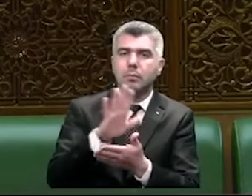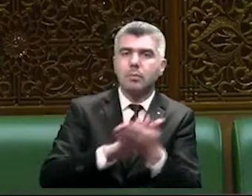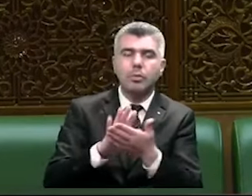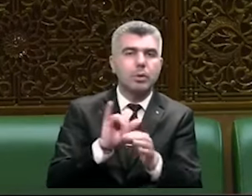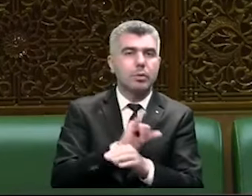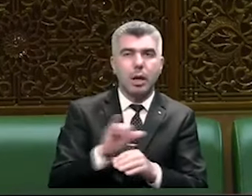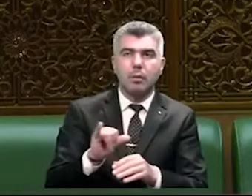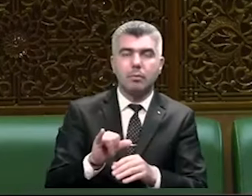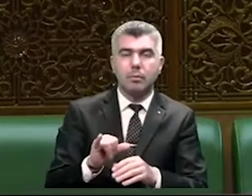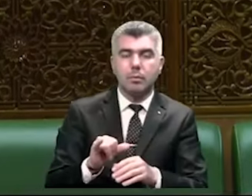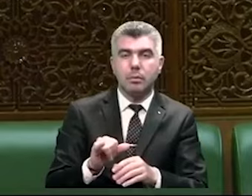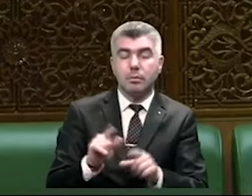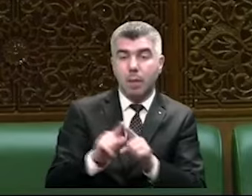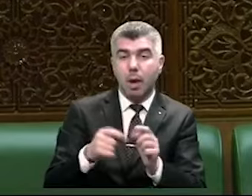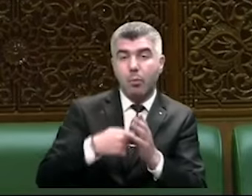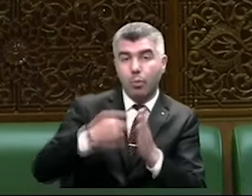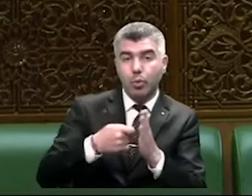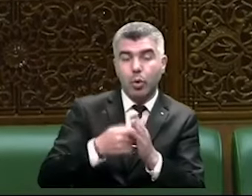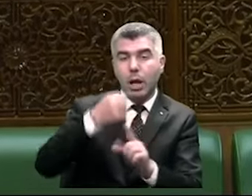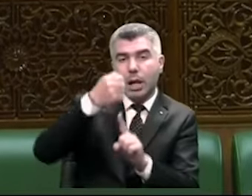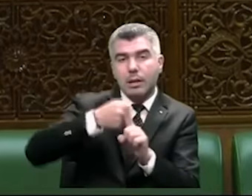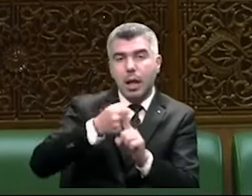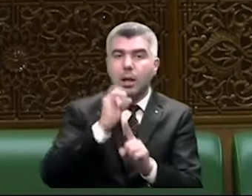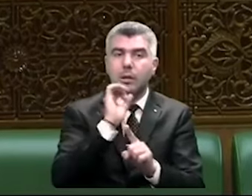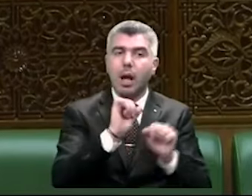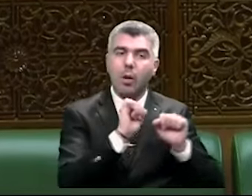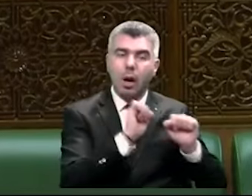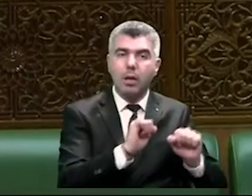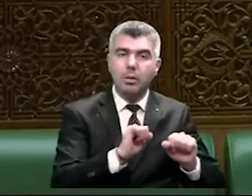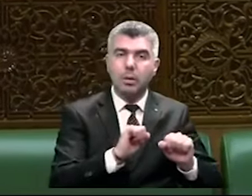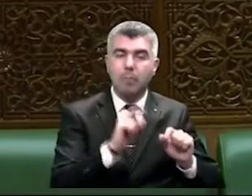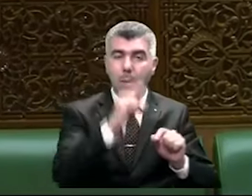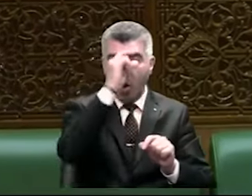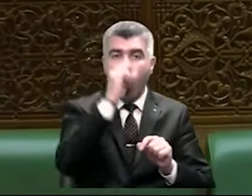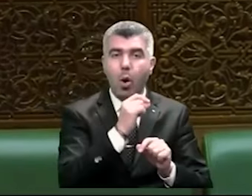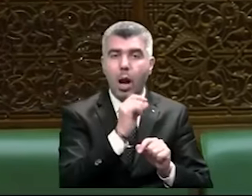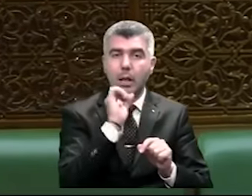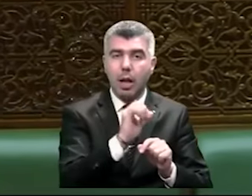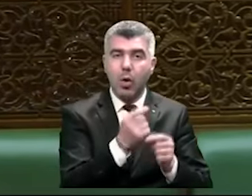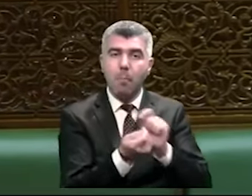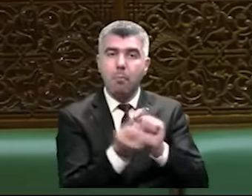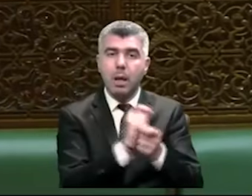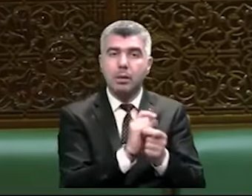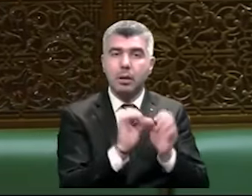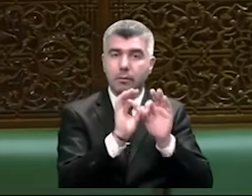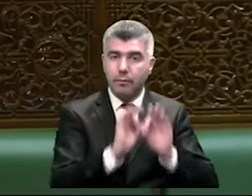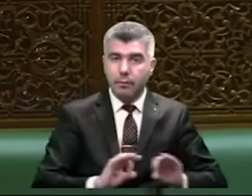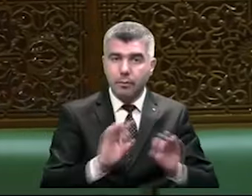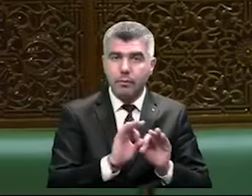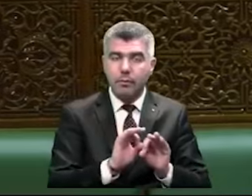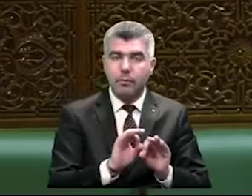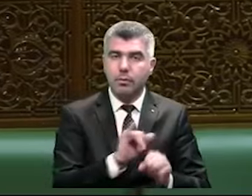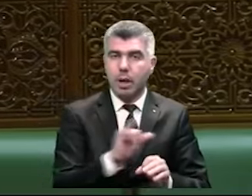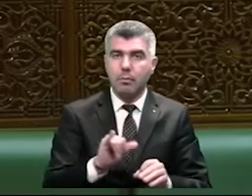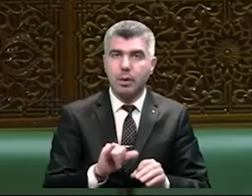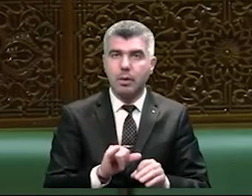ماكينش خلاف واش هذا المشروع ديالكم الاصلاحي السيد الوزير واش هو قران منزل لا ياتيه الباطل من بين يديه ولا من خلفه